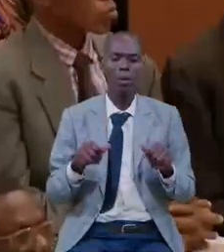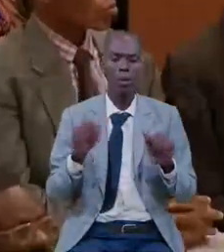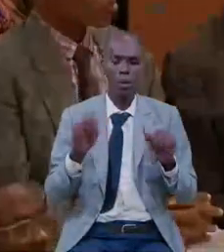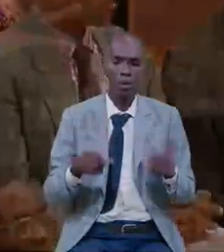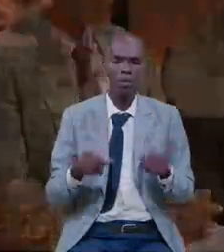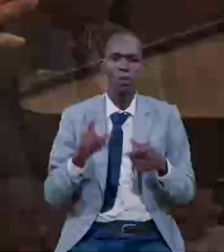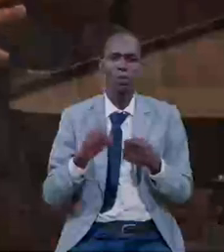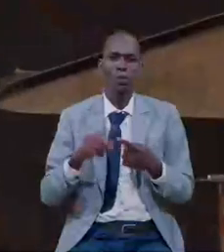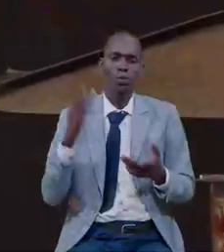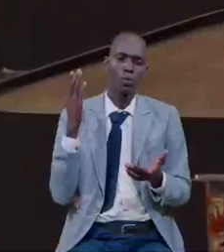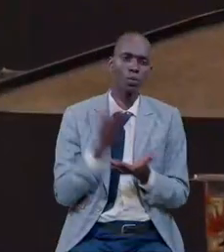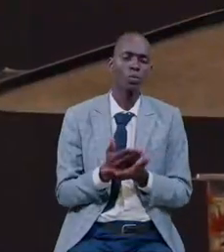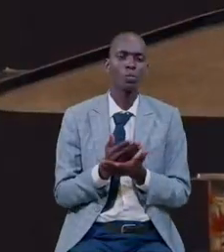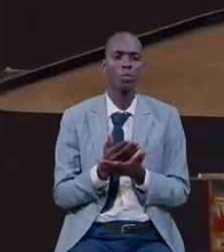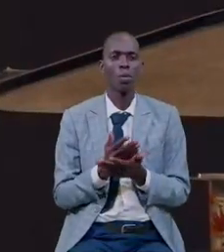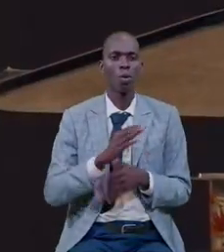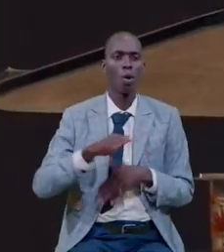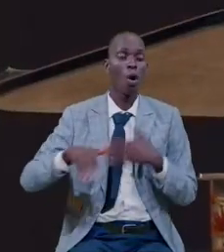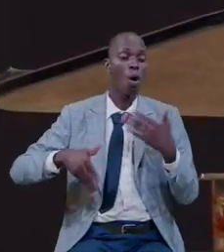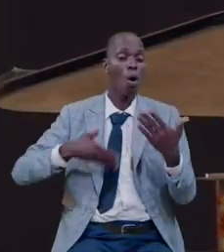tous les traits.